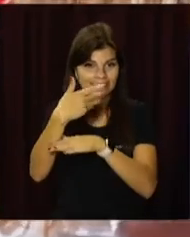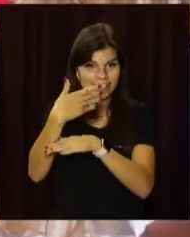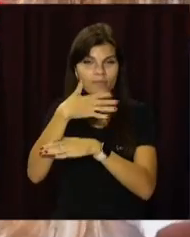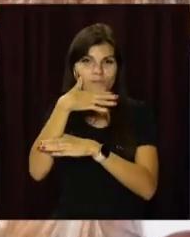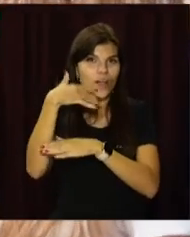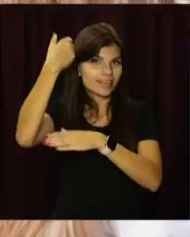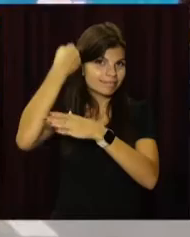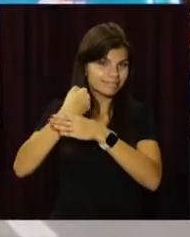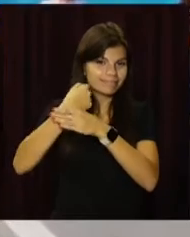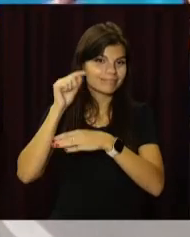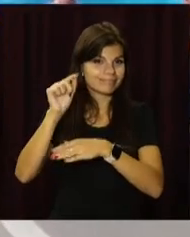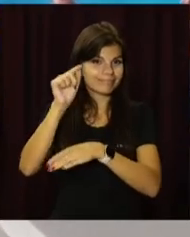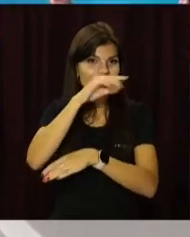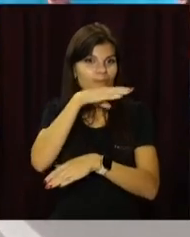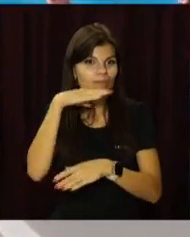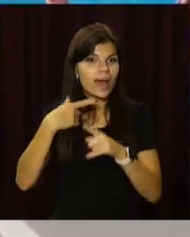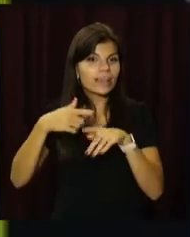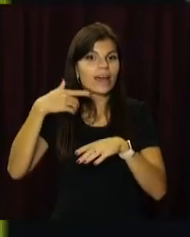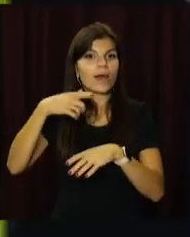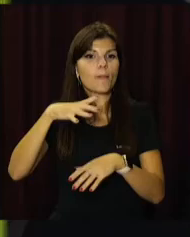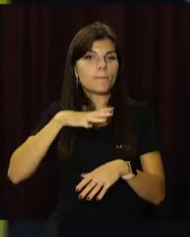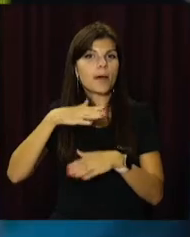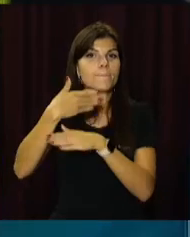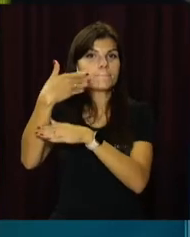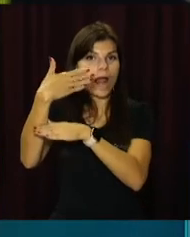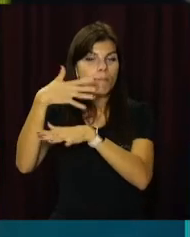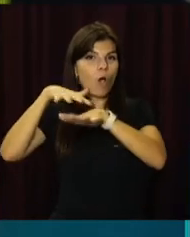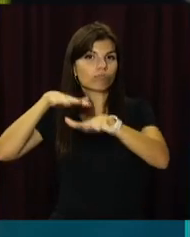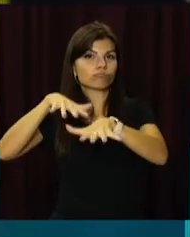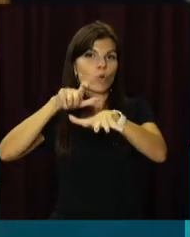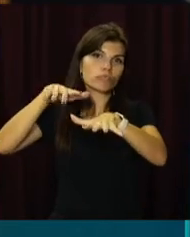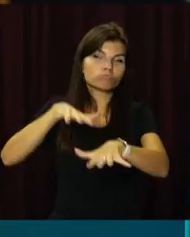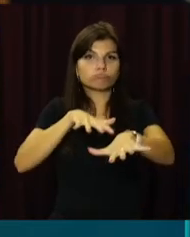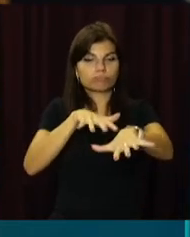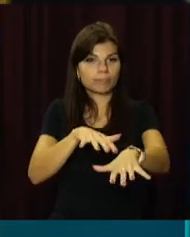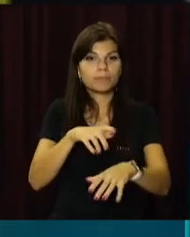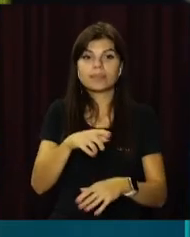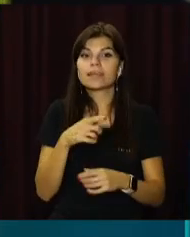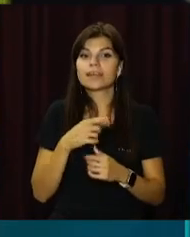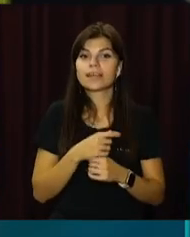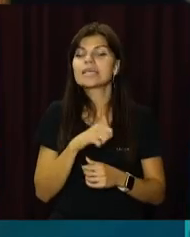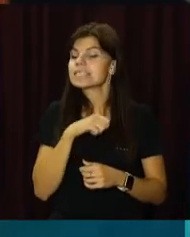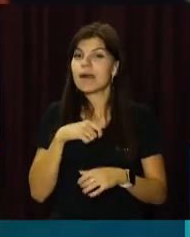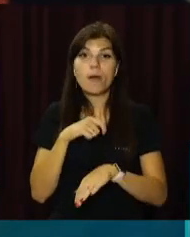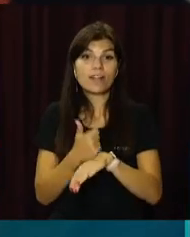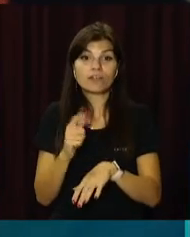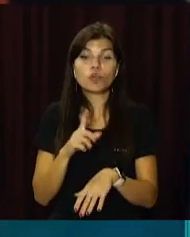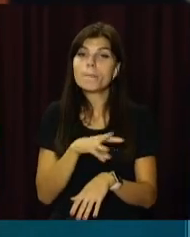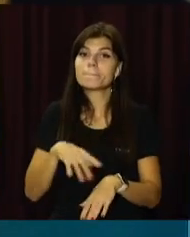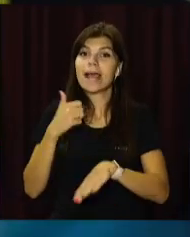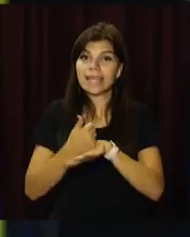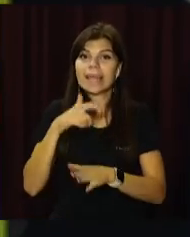захисникам аж до святкової сцени. То була прапорна хода. Ми громада-новатор, громада-переможець і, саме головне, ми